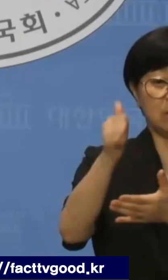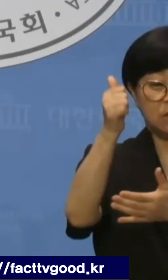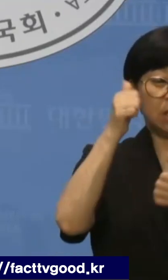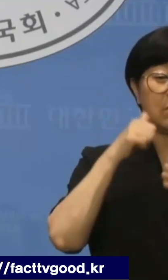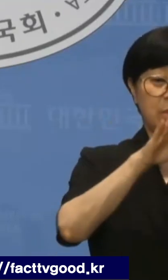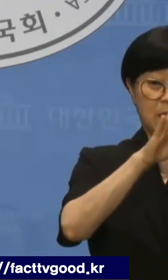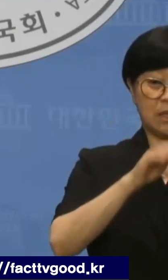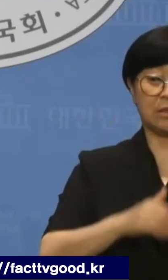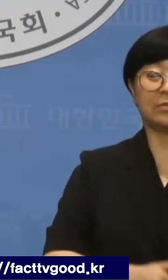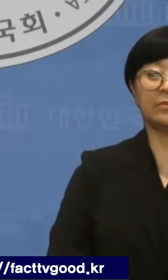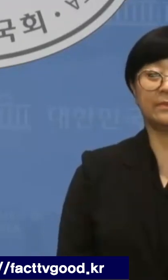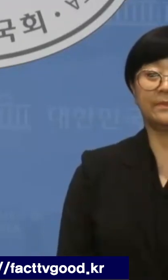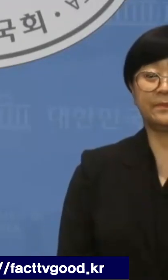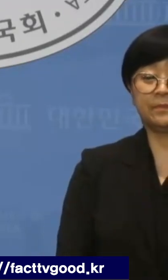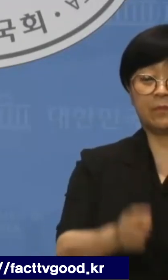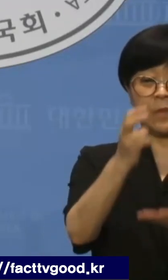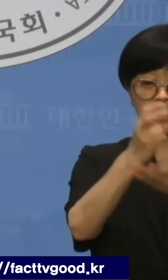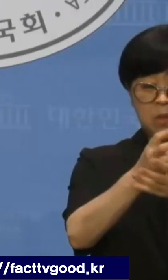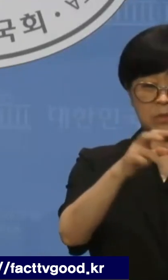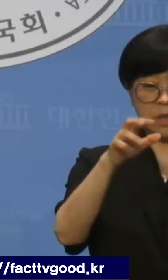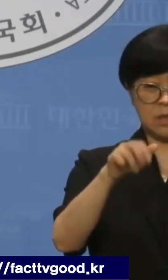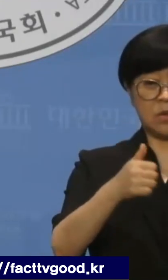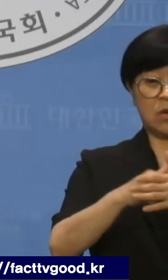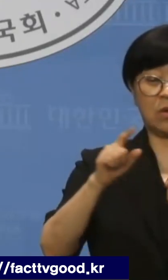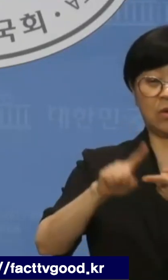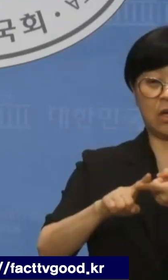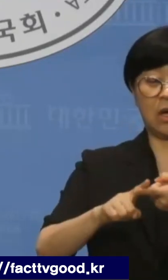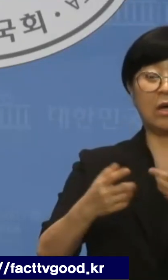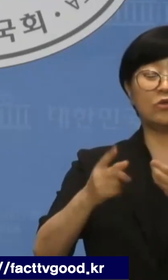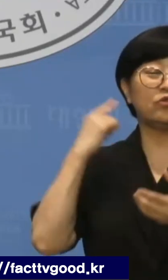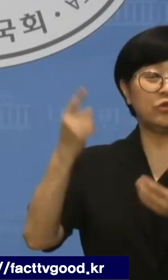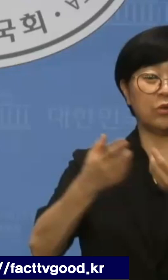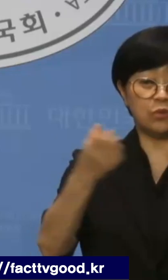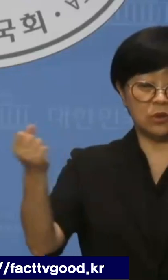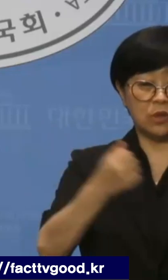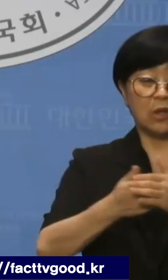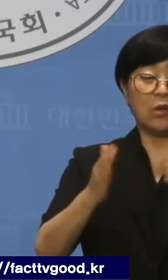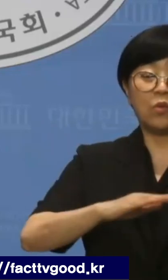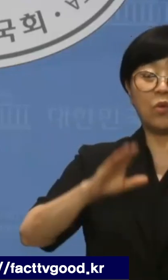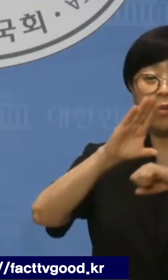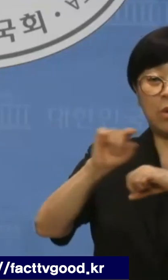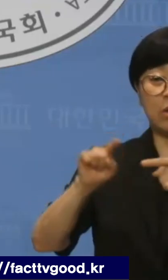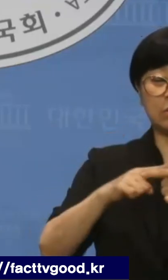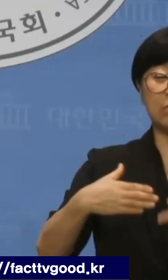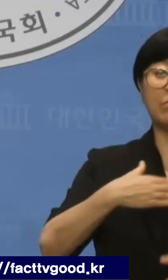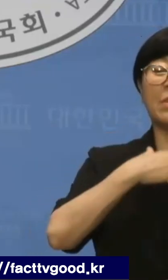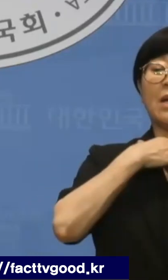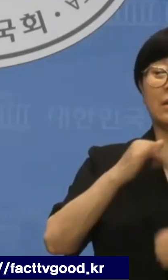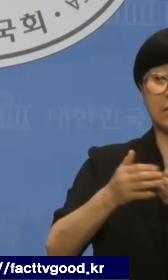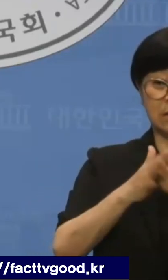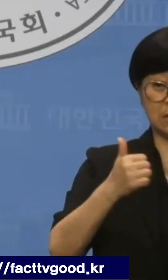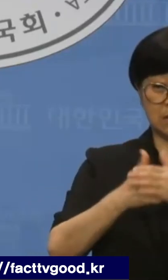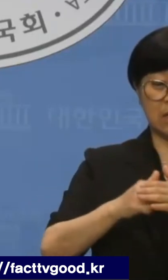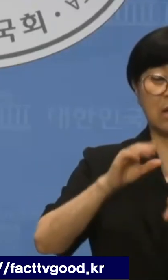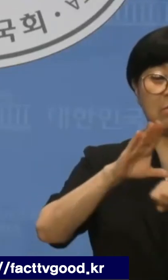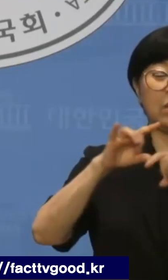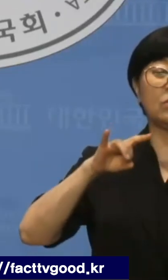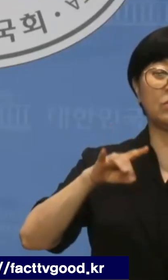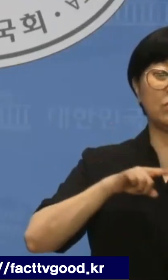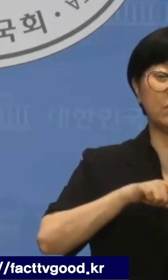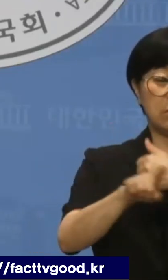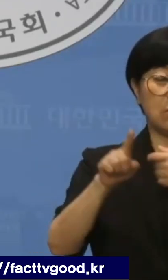것입니까? 법제처가 수신료 분리징수를 통해 공영방송의 목줄을 죄려는